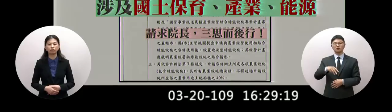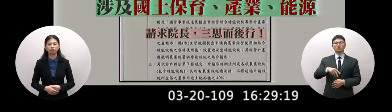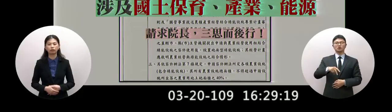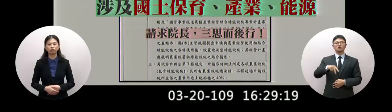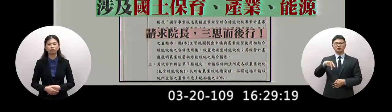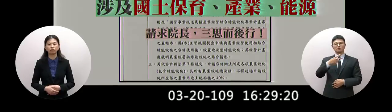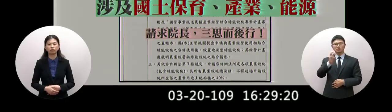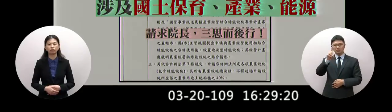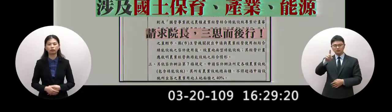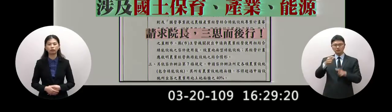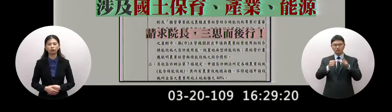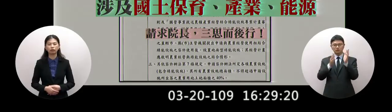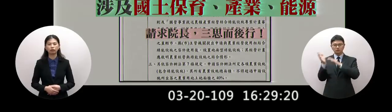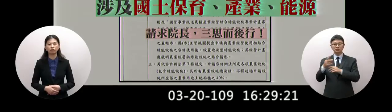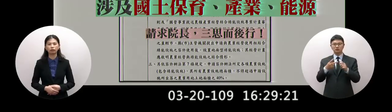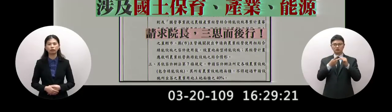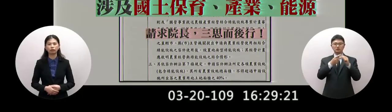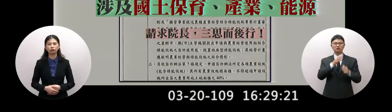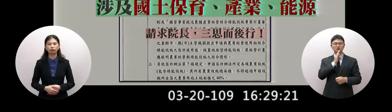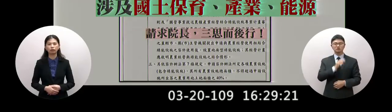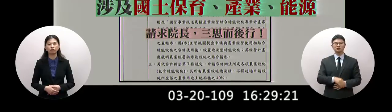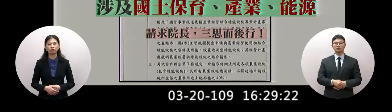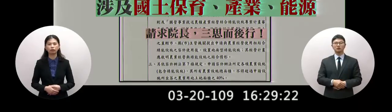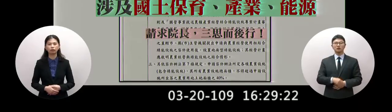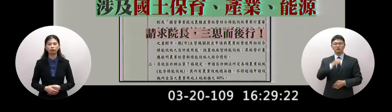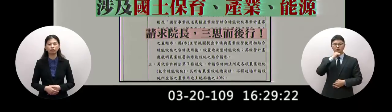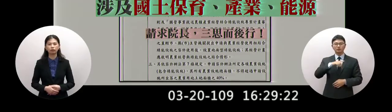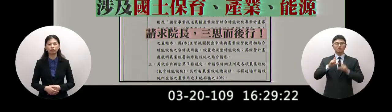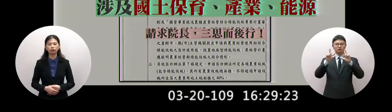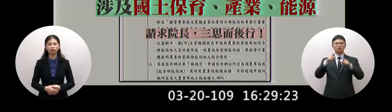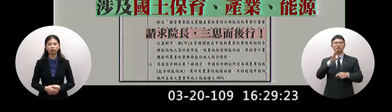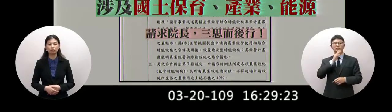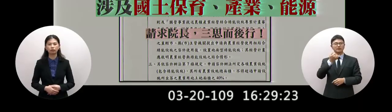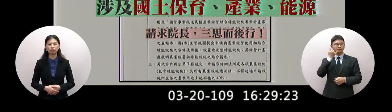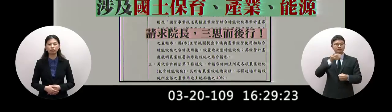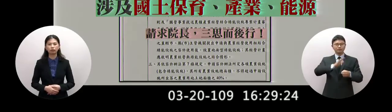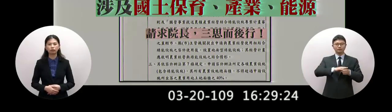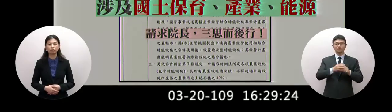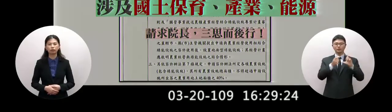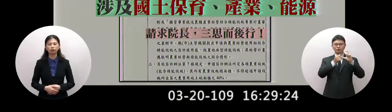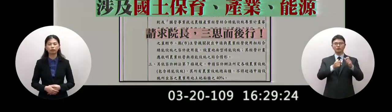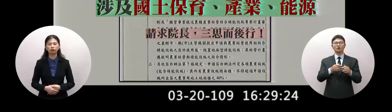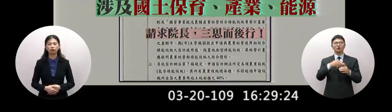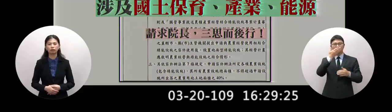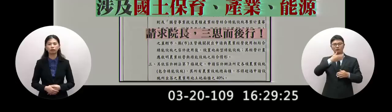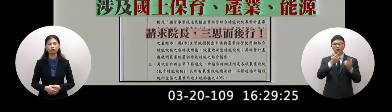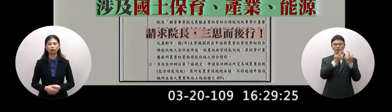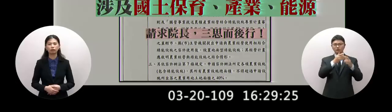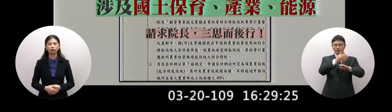231公顷，第二个是屏东县盐埔区彭北段专区计划